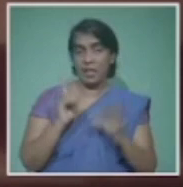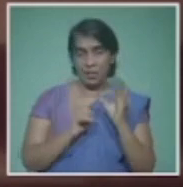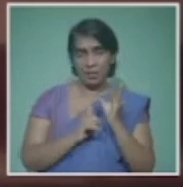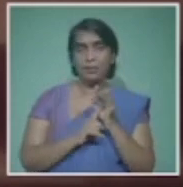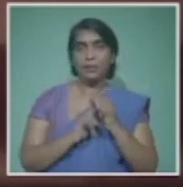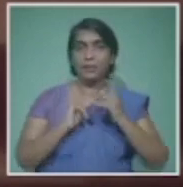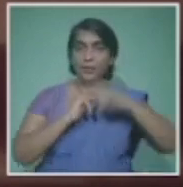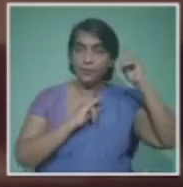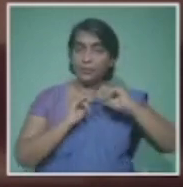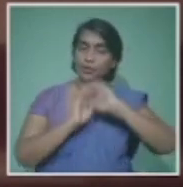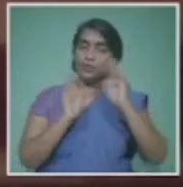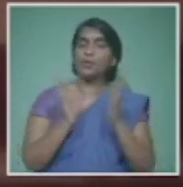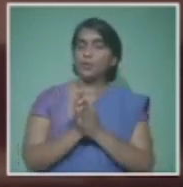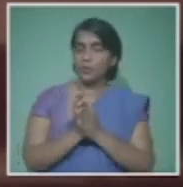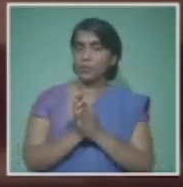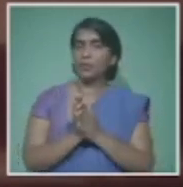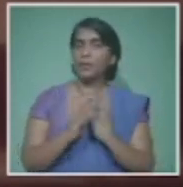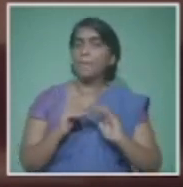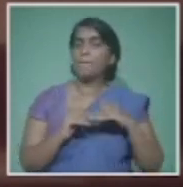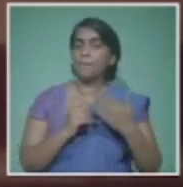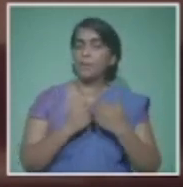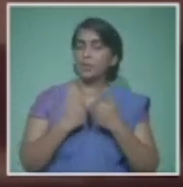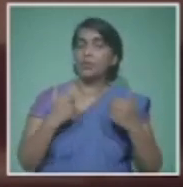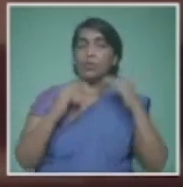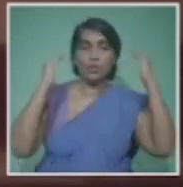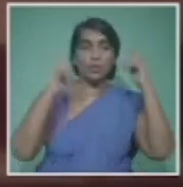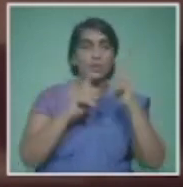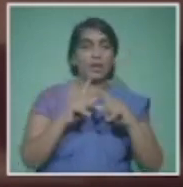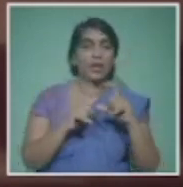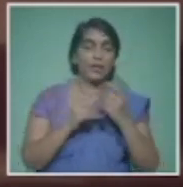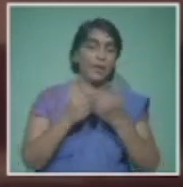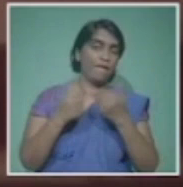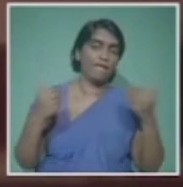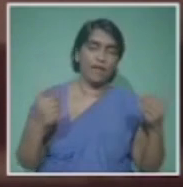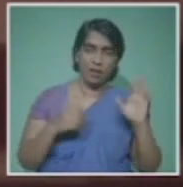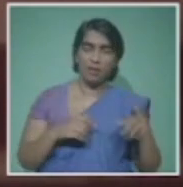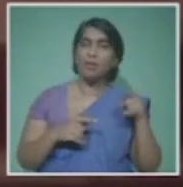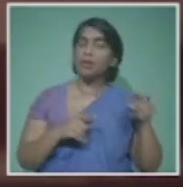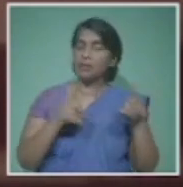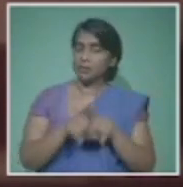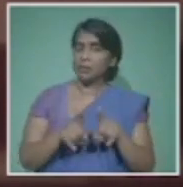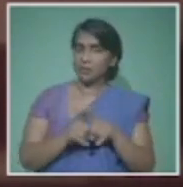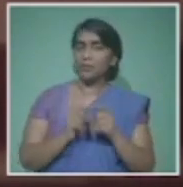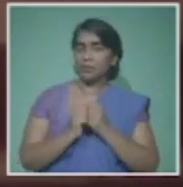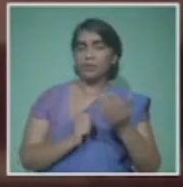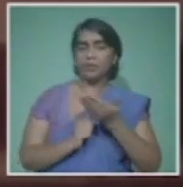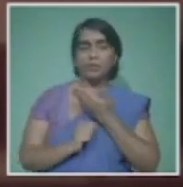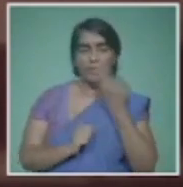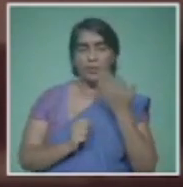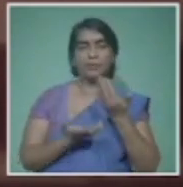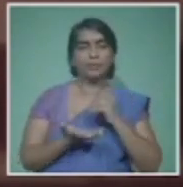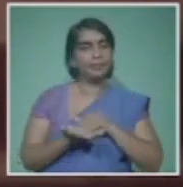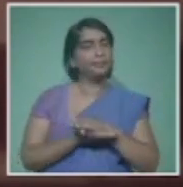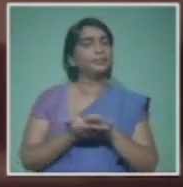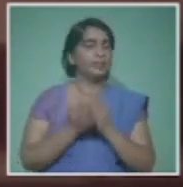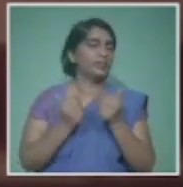sama usia idiara adi siyal lah itu. Pas seek benas kalla usah sadiaban amat itu kalla benama awa. Jor memahami dewal enda puluan, peti uha kat